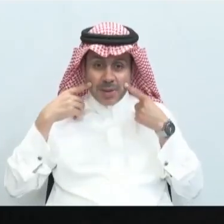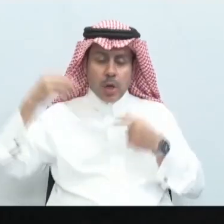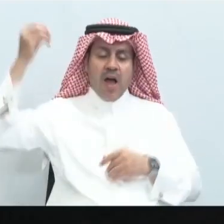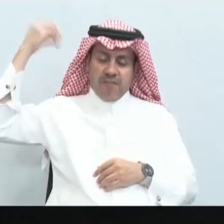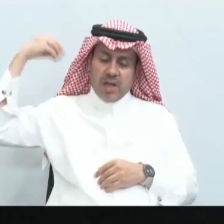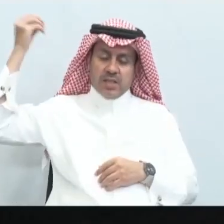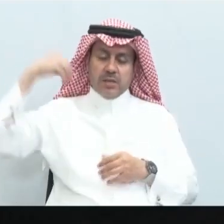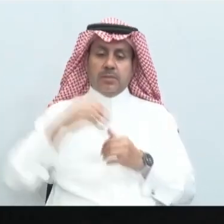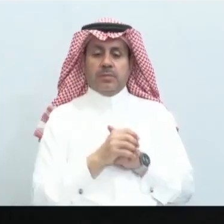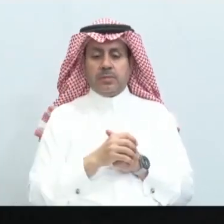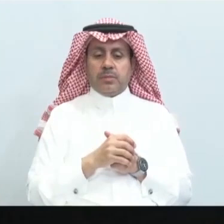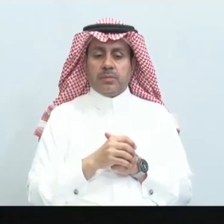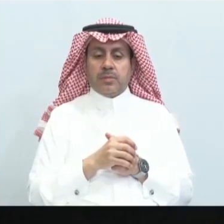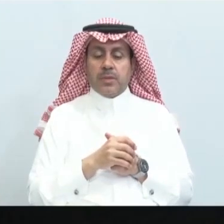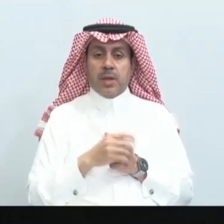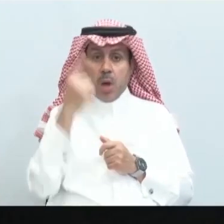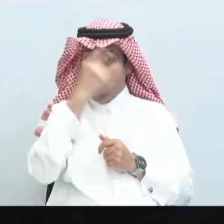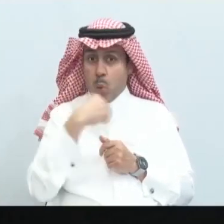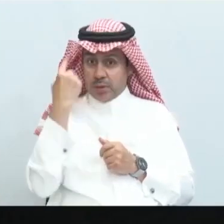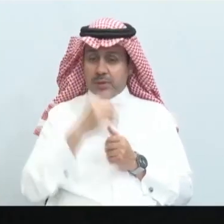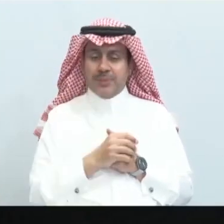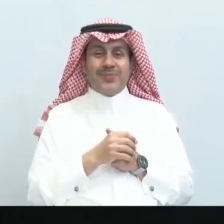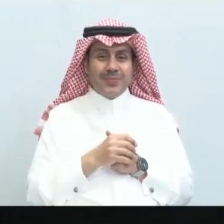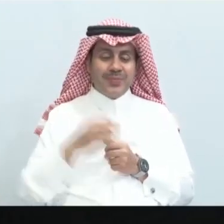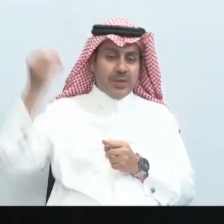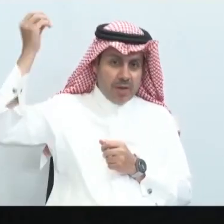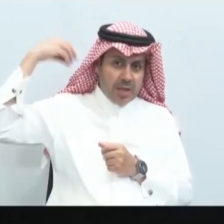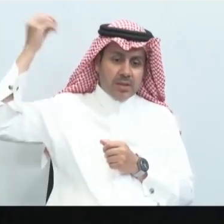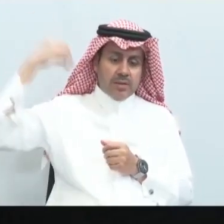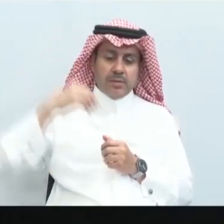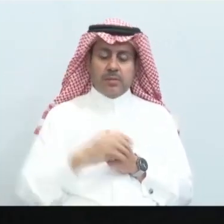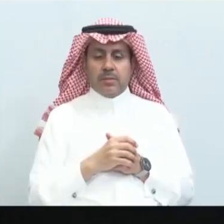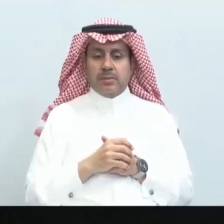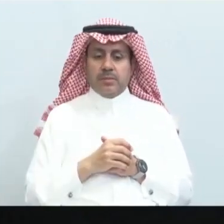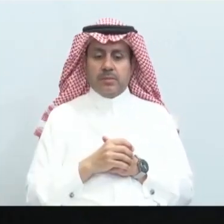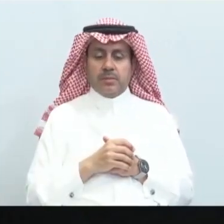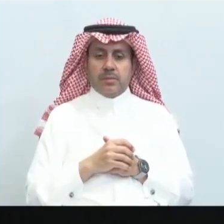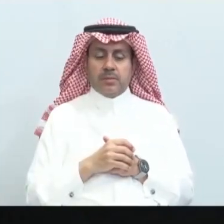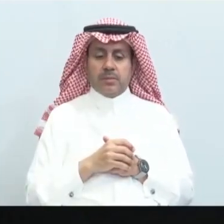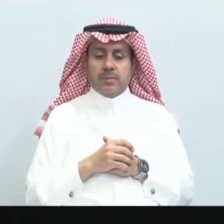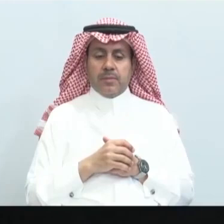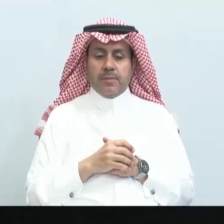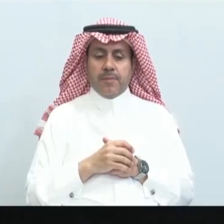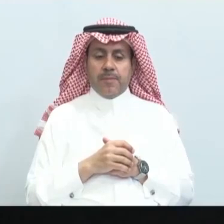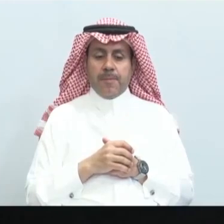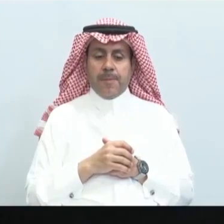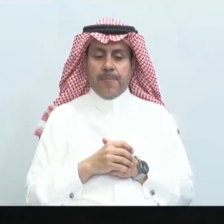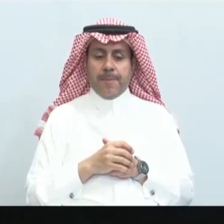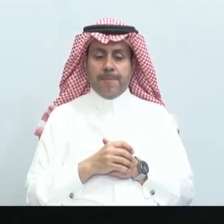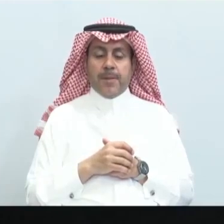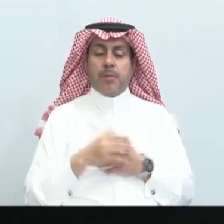التعابير فقط بالوجه هذا تحريك لاعضائه جعلها